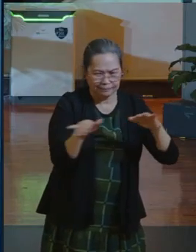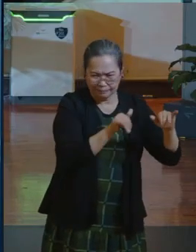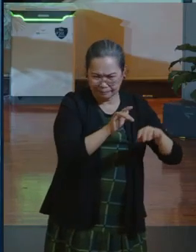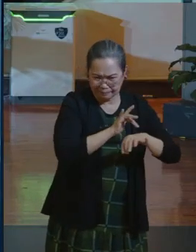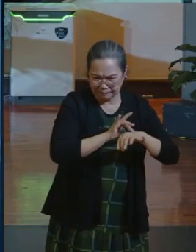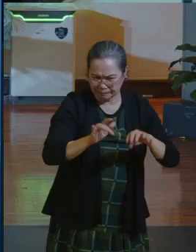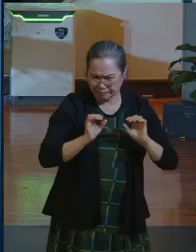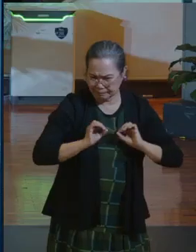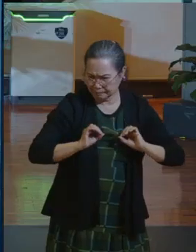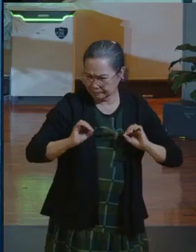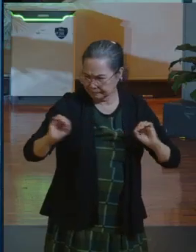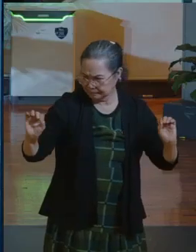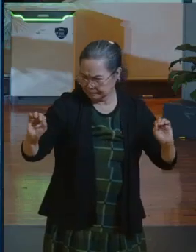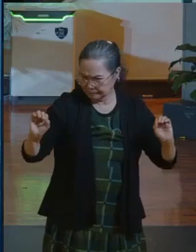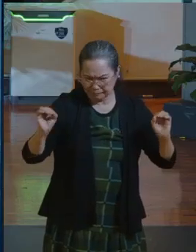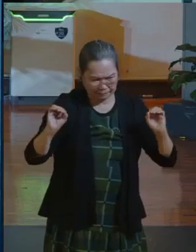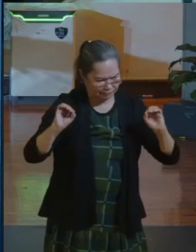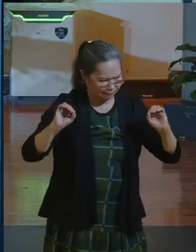empty,